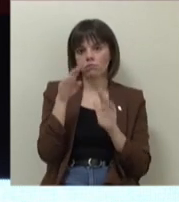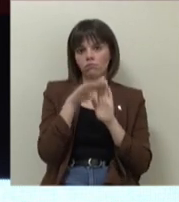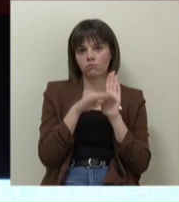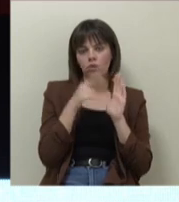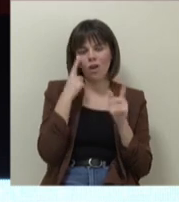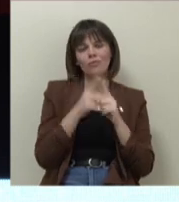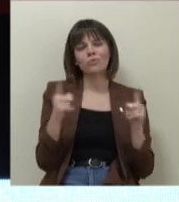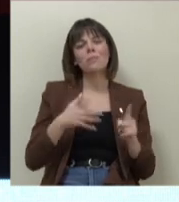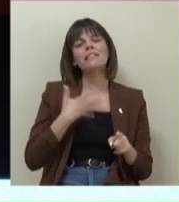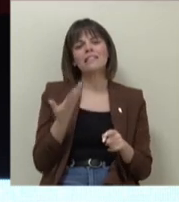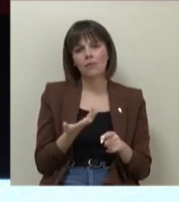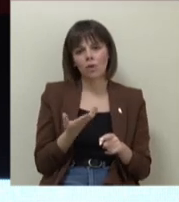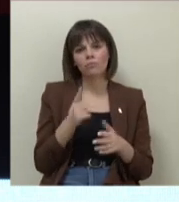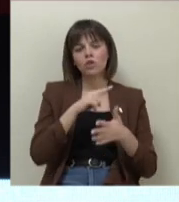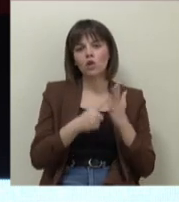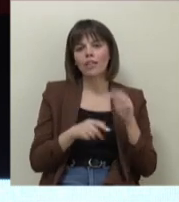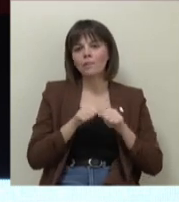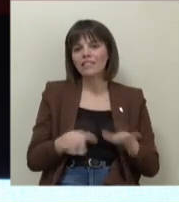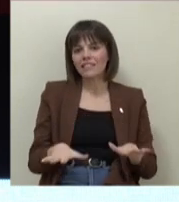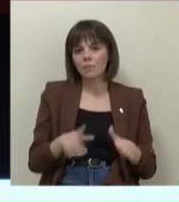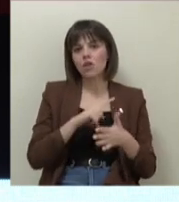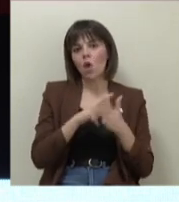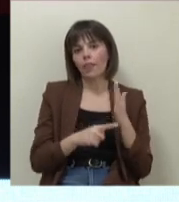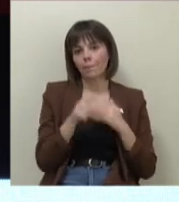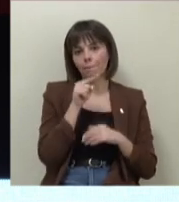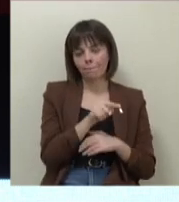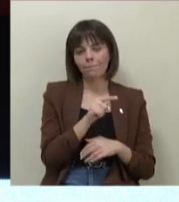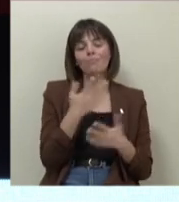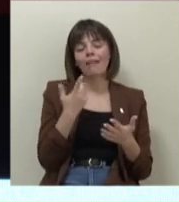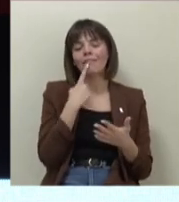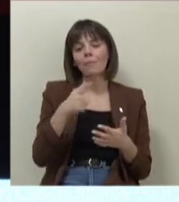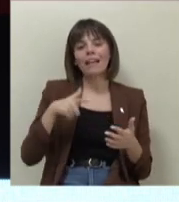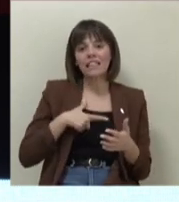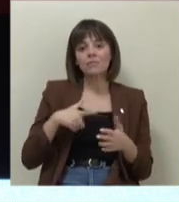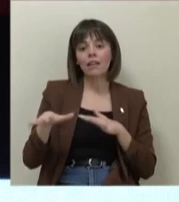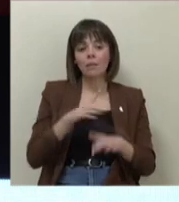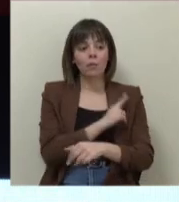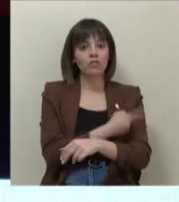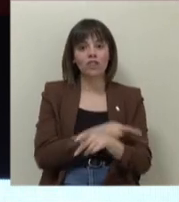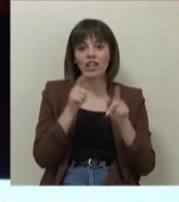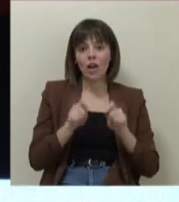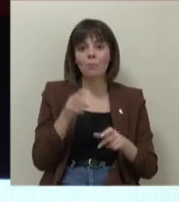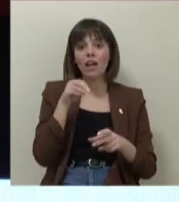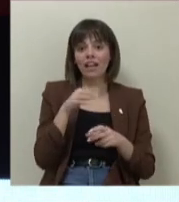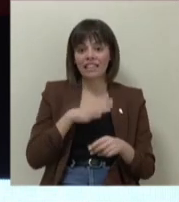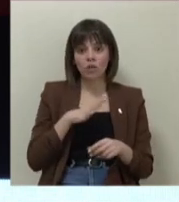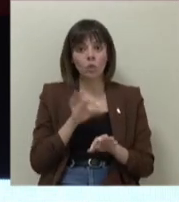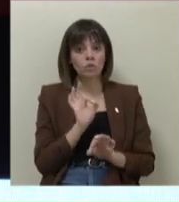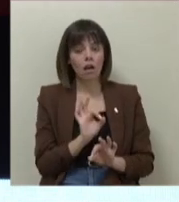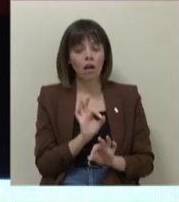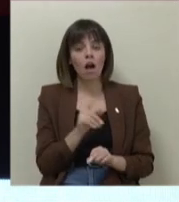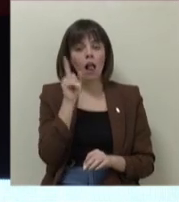parametresiydi. Uzatmak istemiyorum. Yönetim sistemi ve yönetim. Demek ki İzmir'i deprem dirençli yapmak